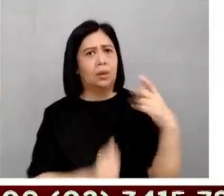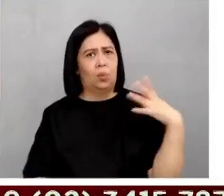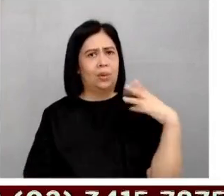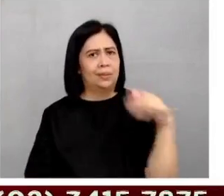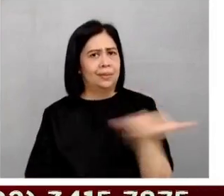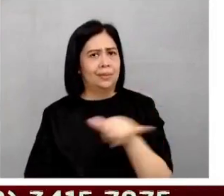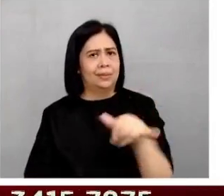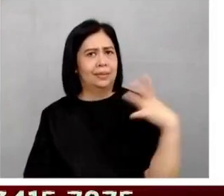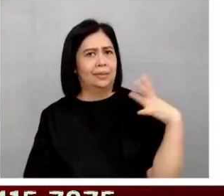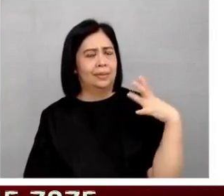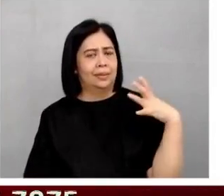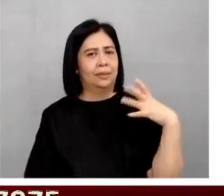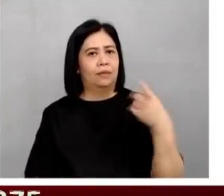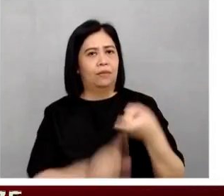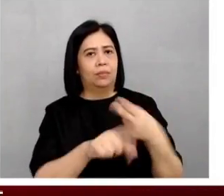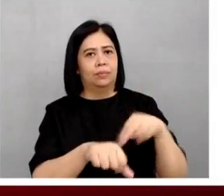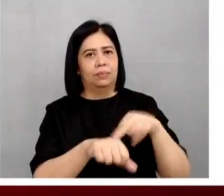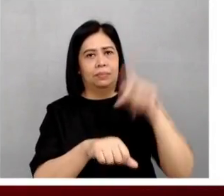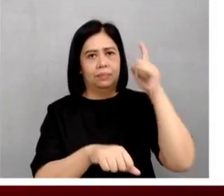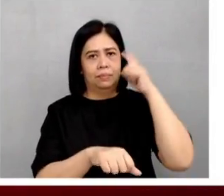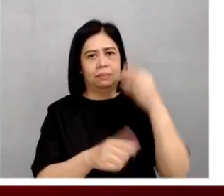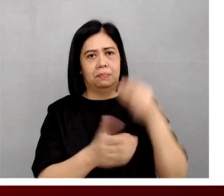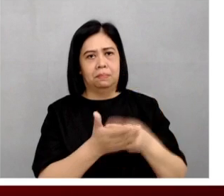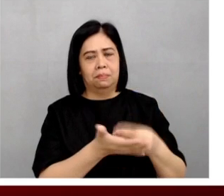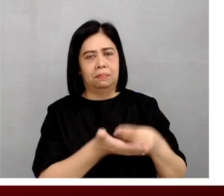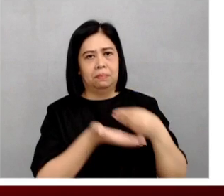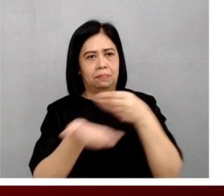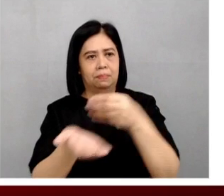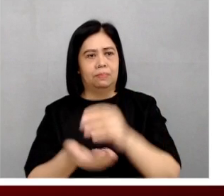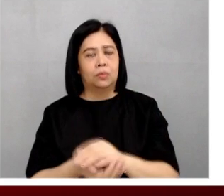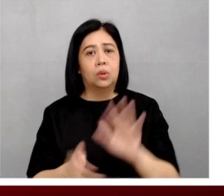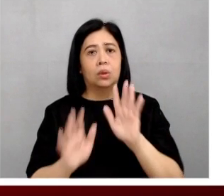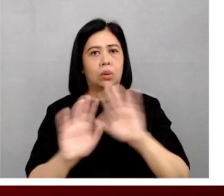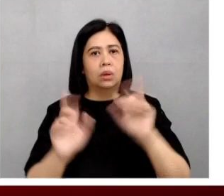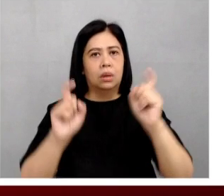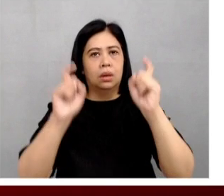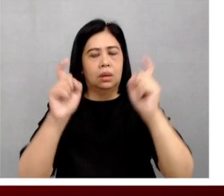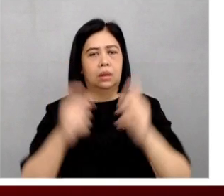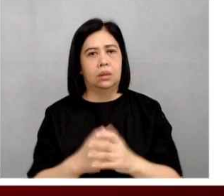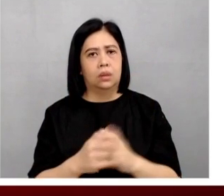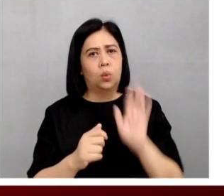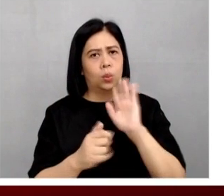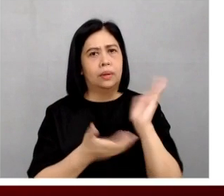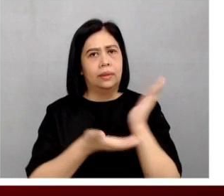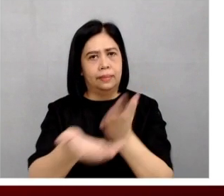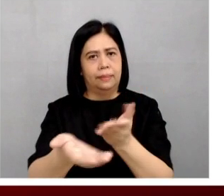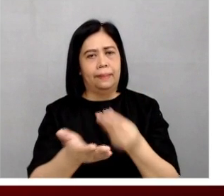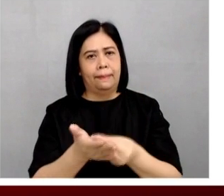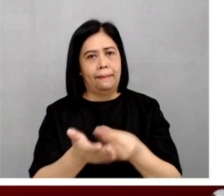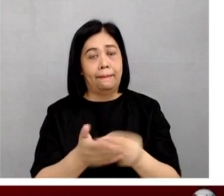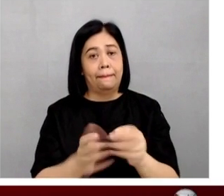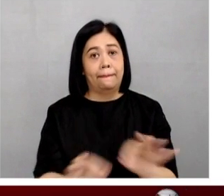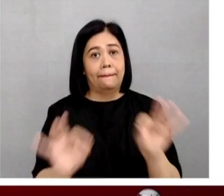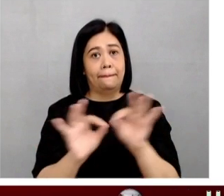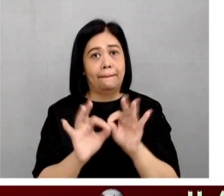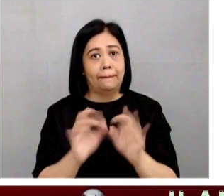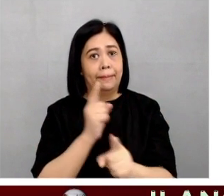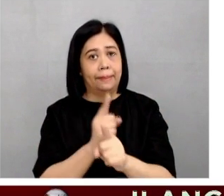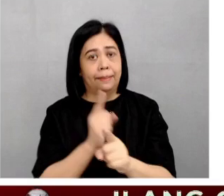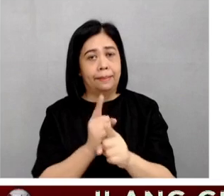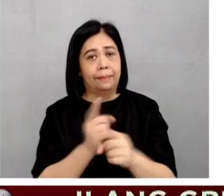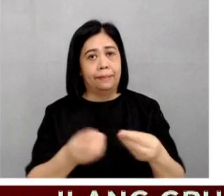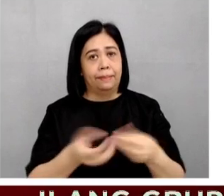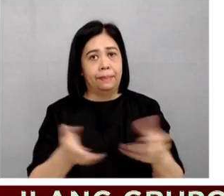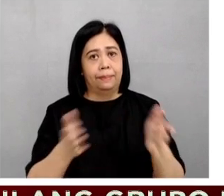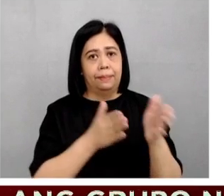pondo mula sa national government. Magmamalo kayo magmadali, yan naman po ay darating. Ang importante, tama po yung pagbibigay ko